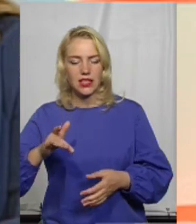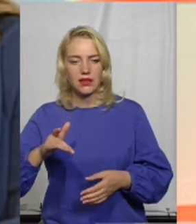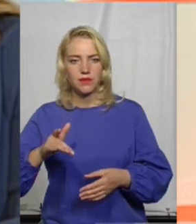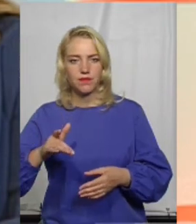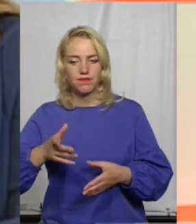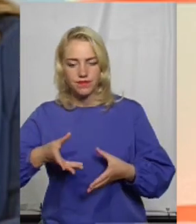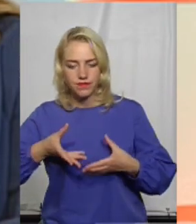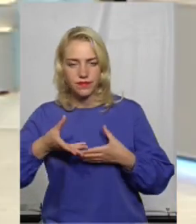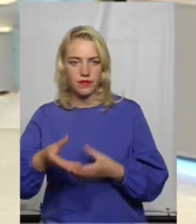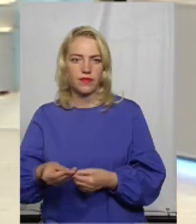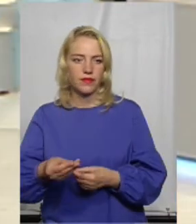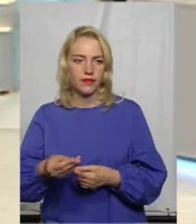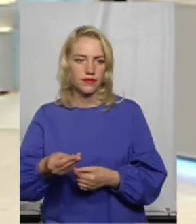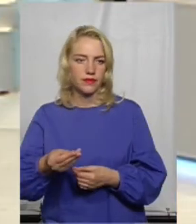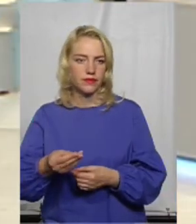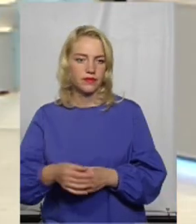зіграє